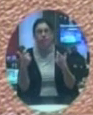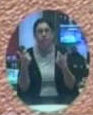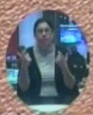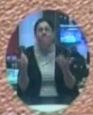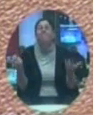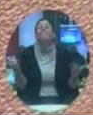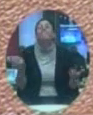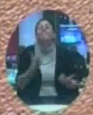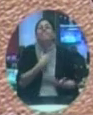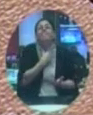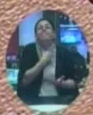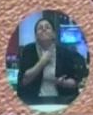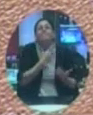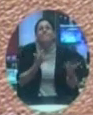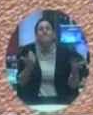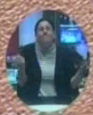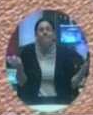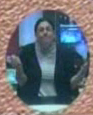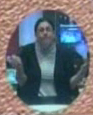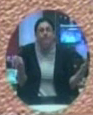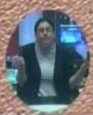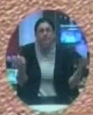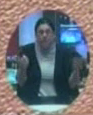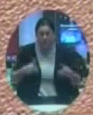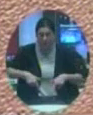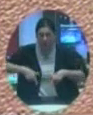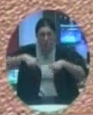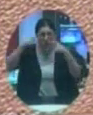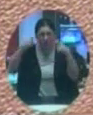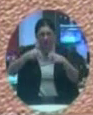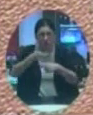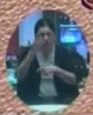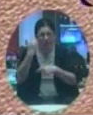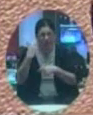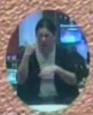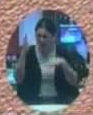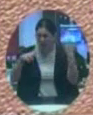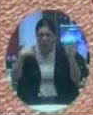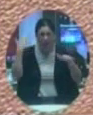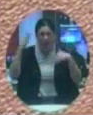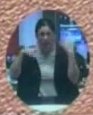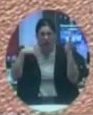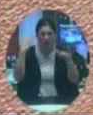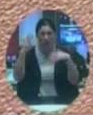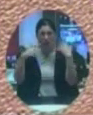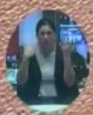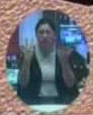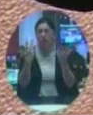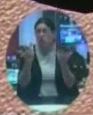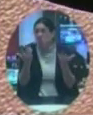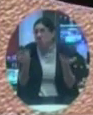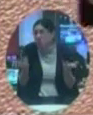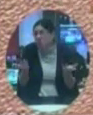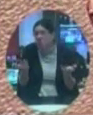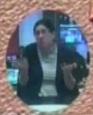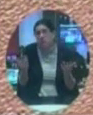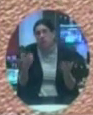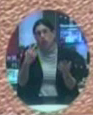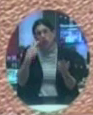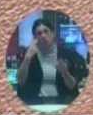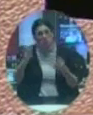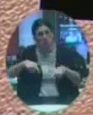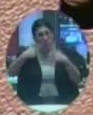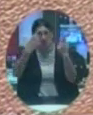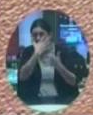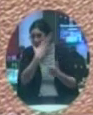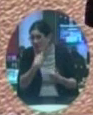לעשות, המבנה הזה שהיה כל הבלגן שם, כלפי חוץ, בניין יפה,